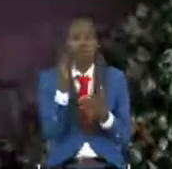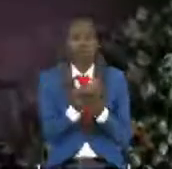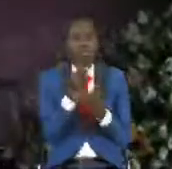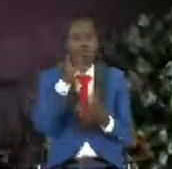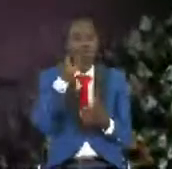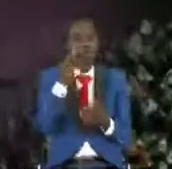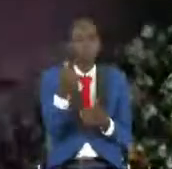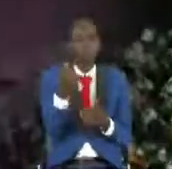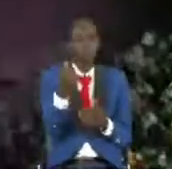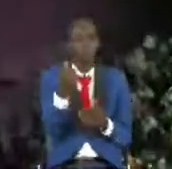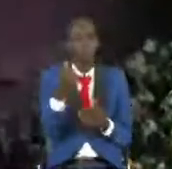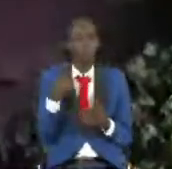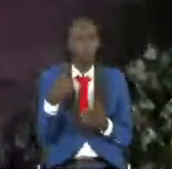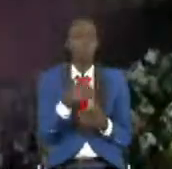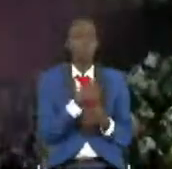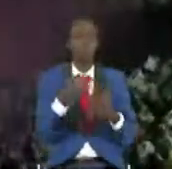Demain,